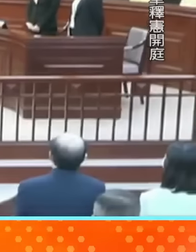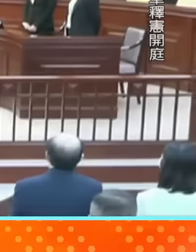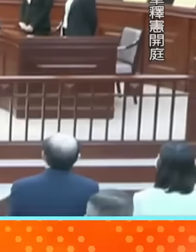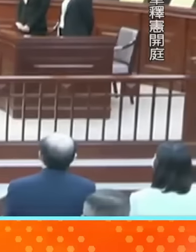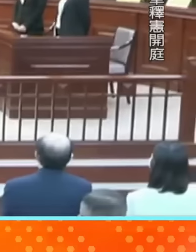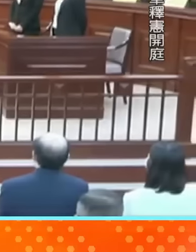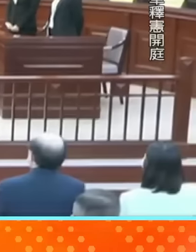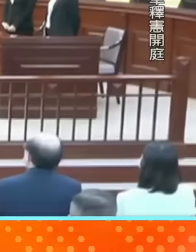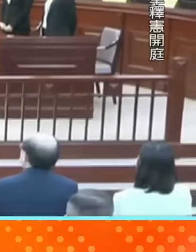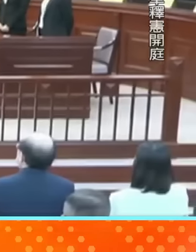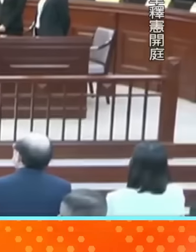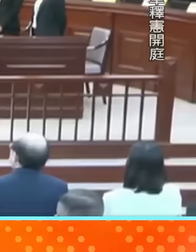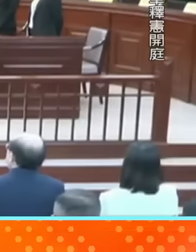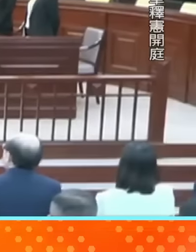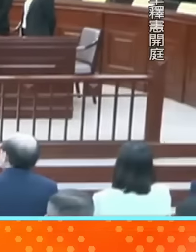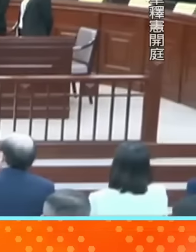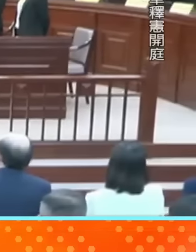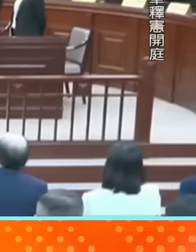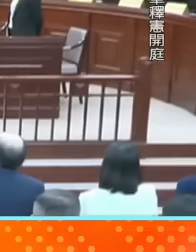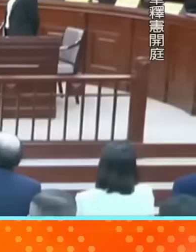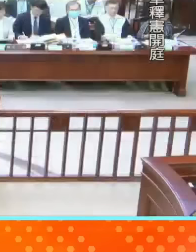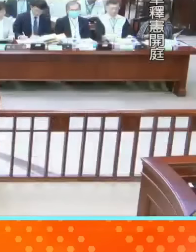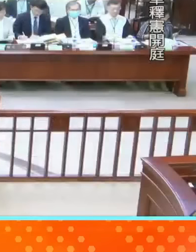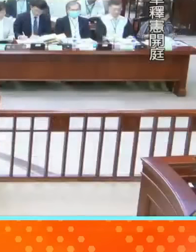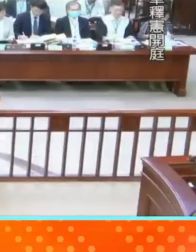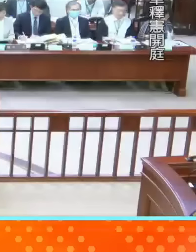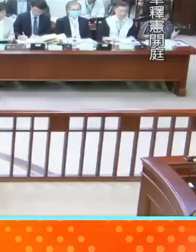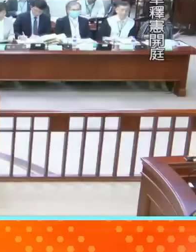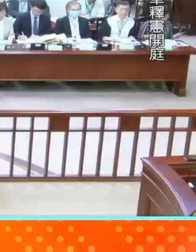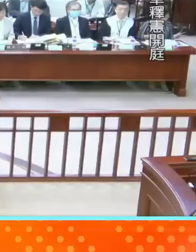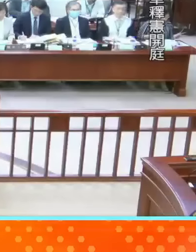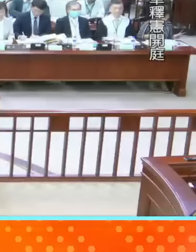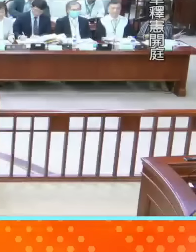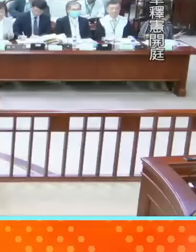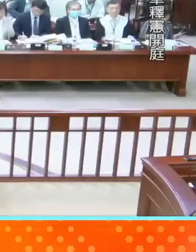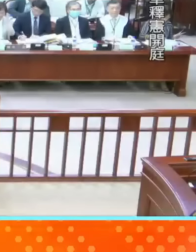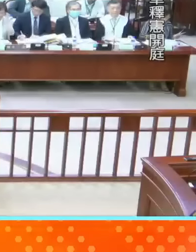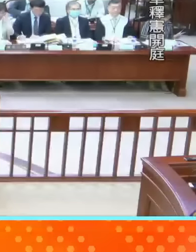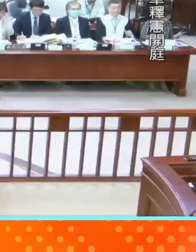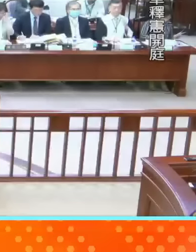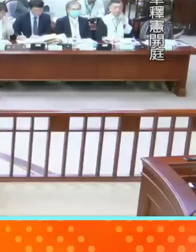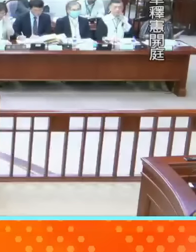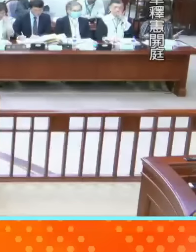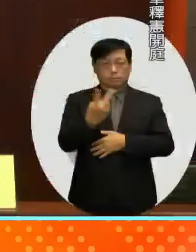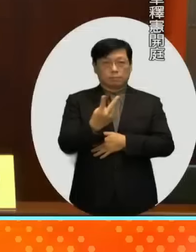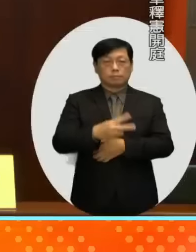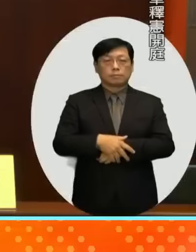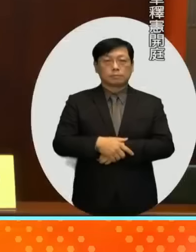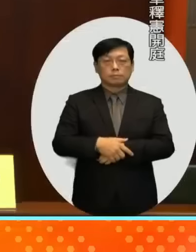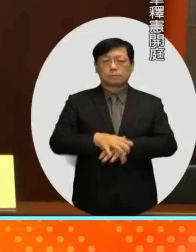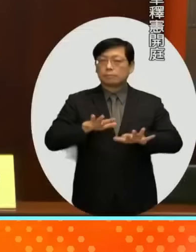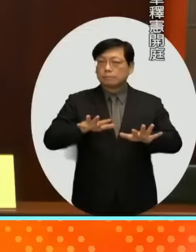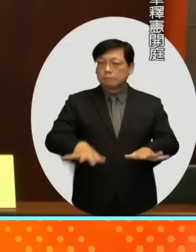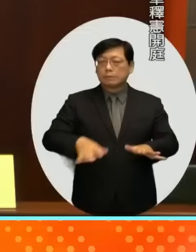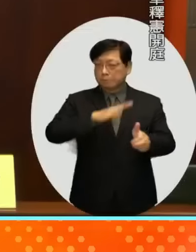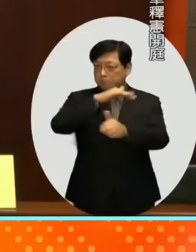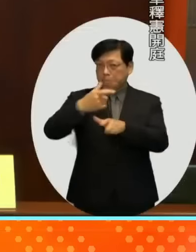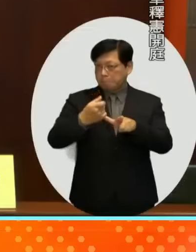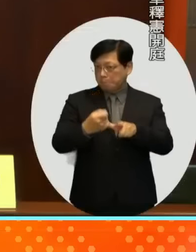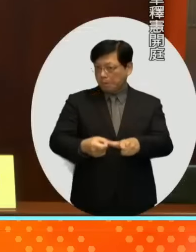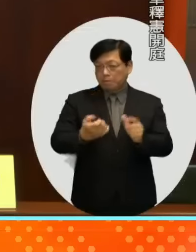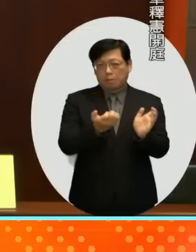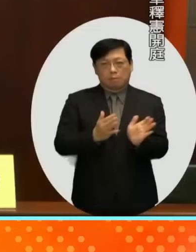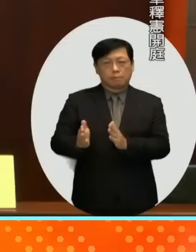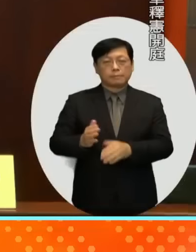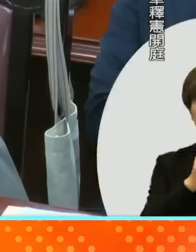心？有这个想法要走上街头跟他们干吗？如果没有的话，我们就可以宣布现在已经结束了。接下来